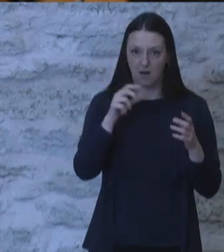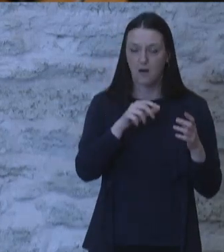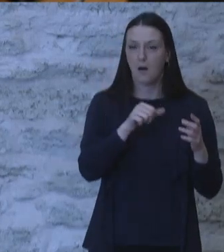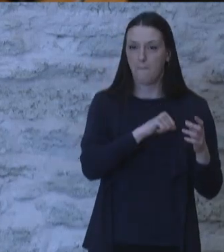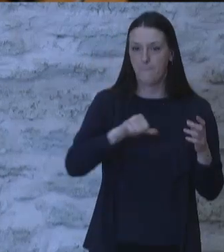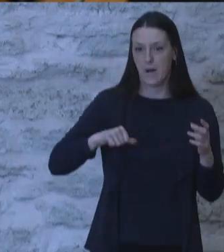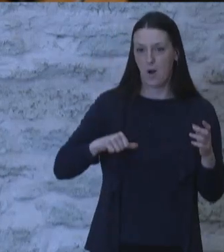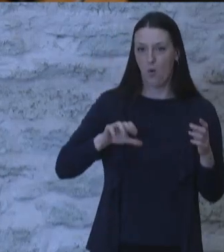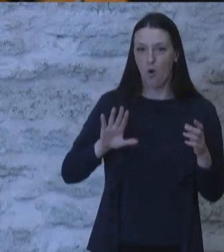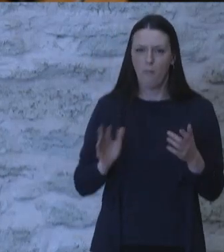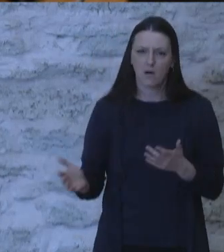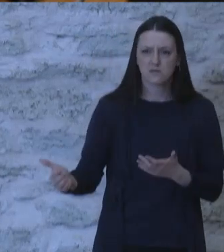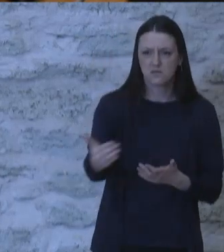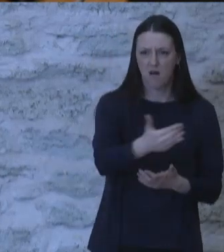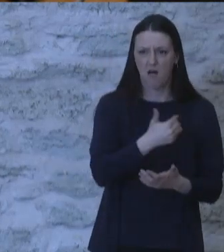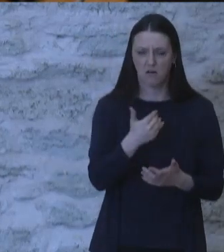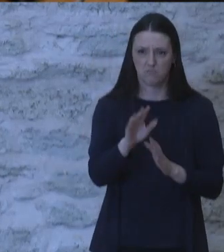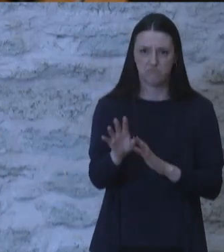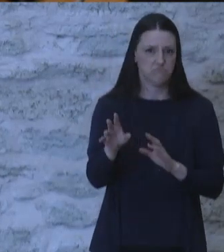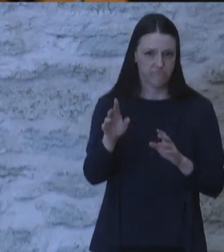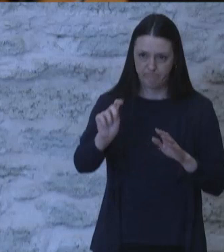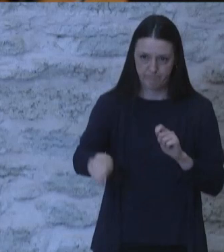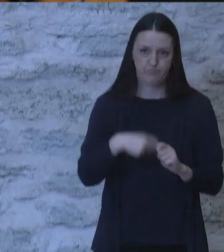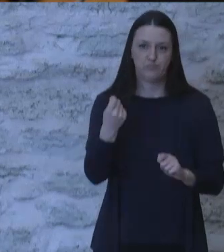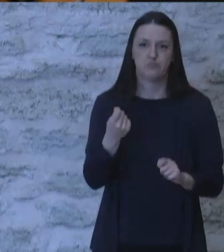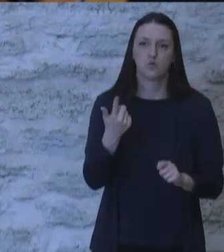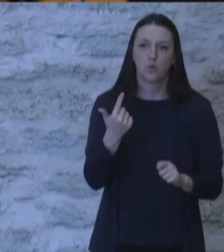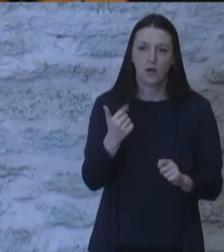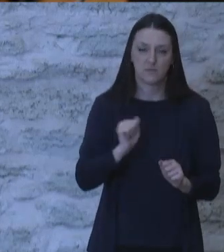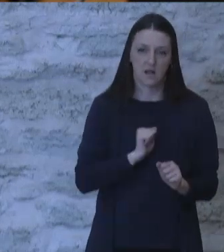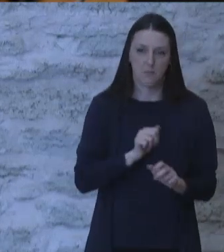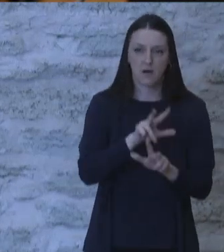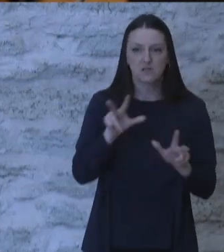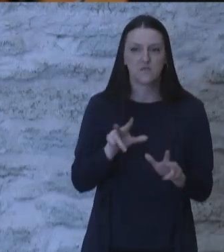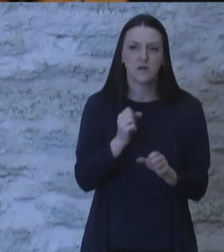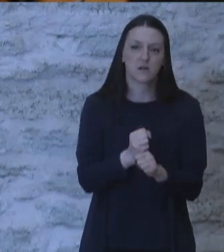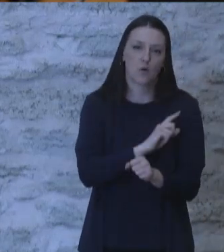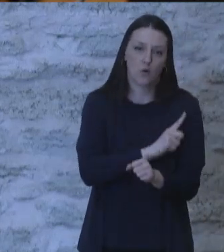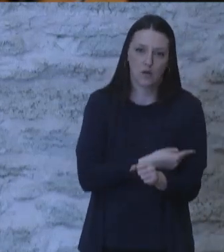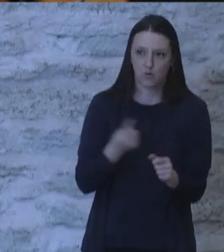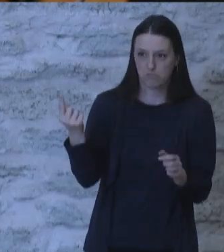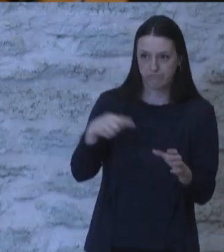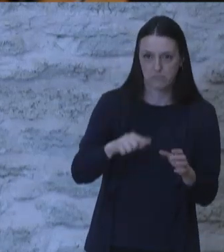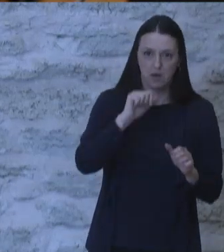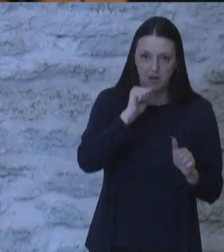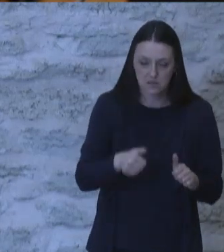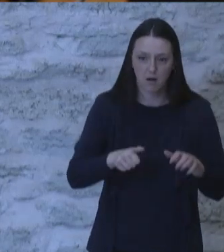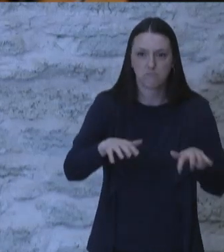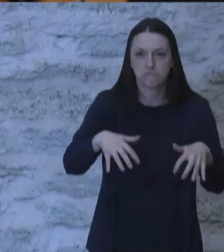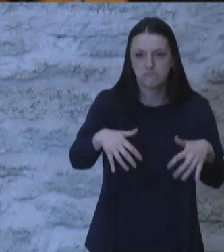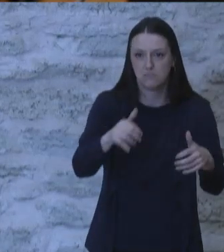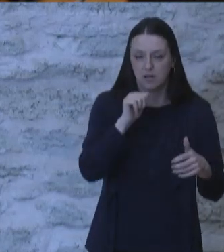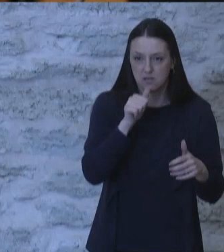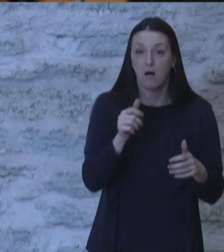just selle tõttu, et võõr tööjõudu vajutest tööjõudule võimalik riiki tulla, mis tegelikult tähendab seda, selles võitluses saavad